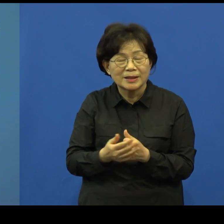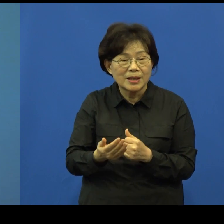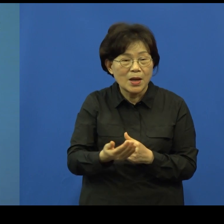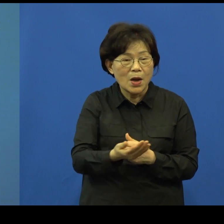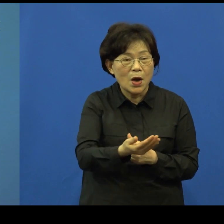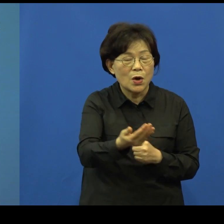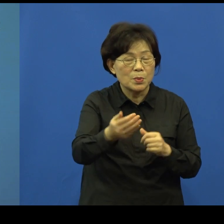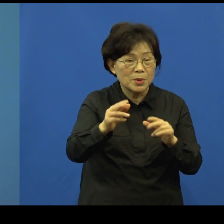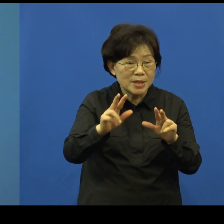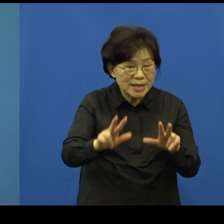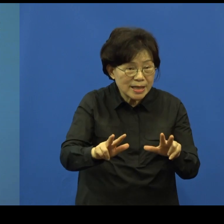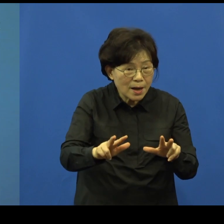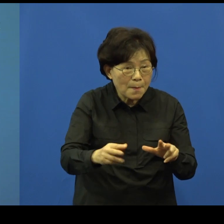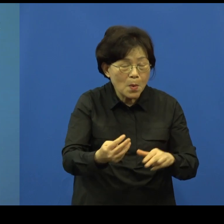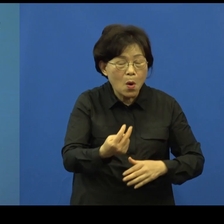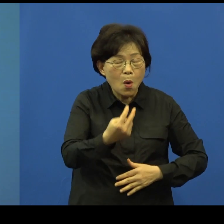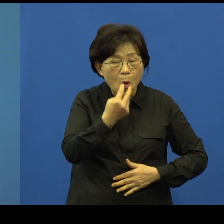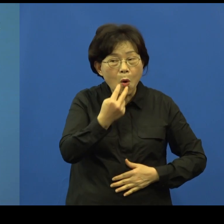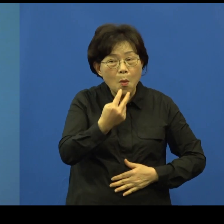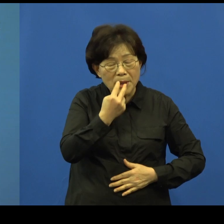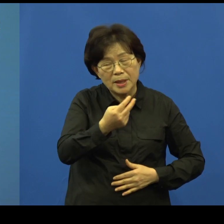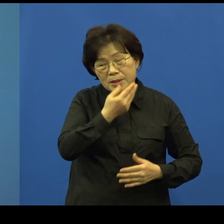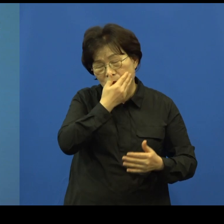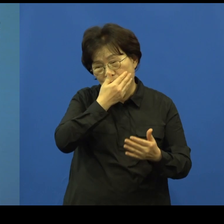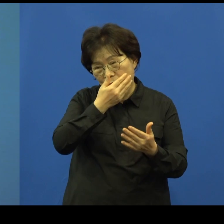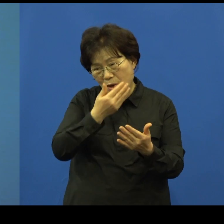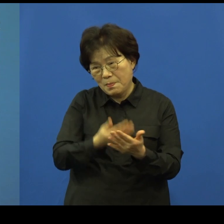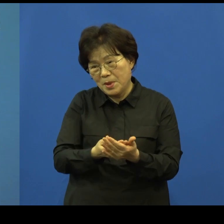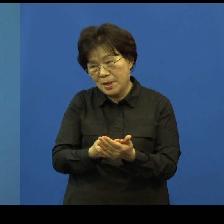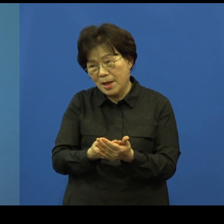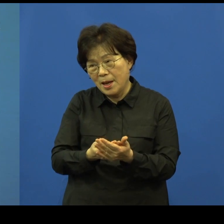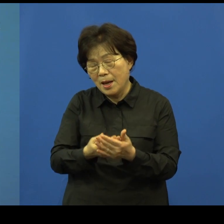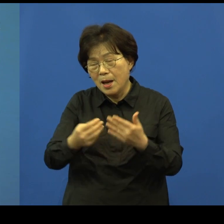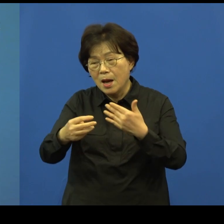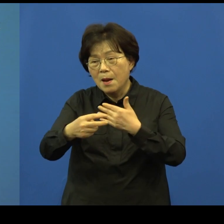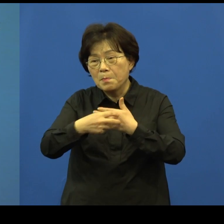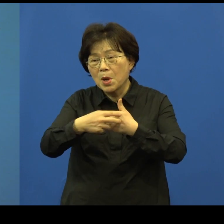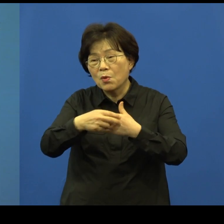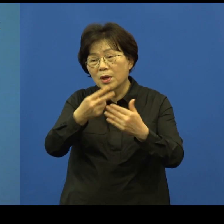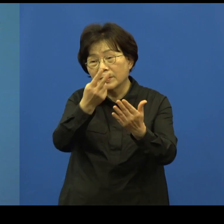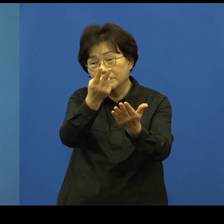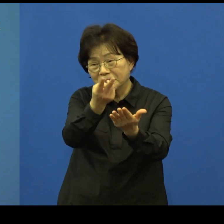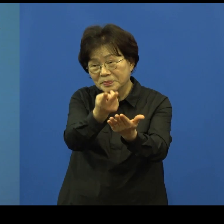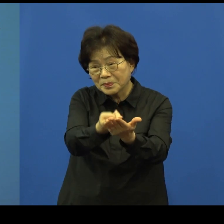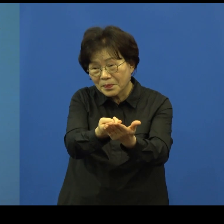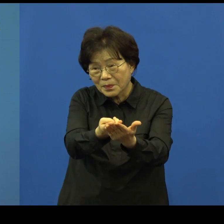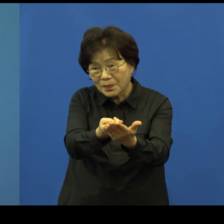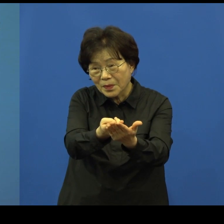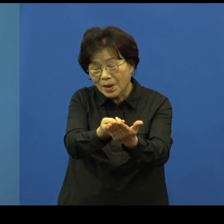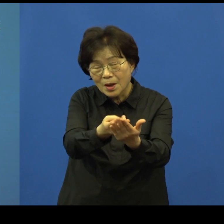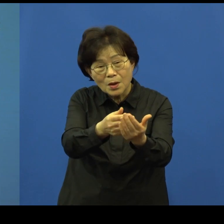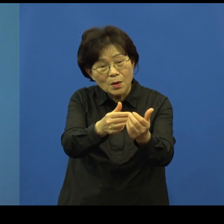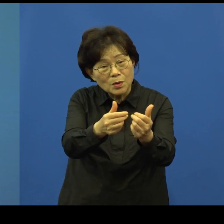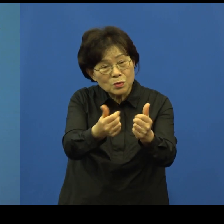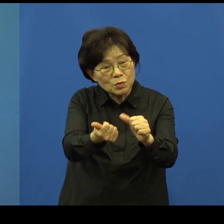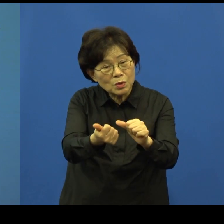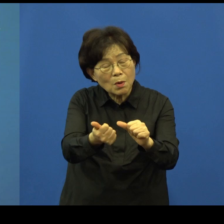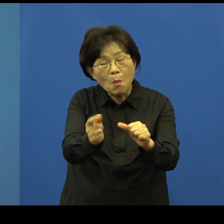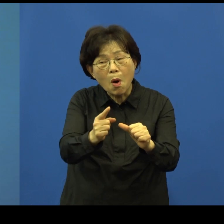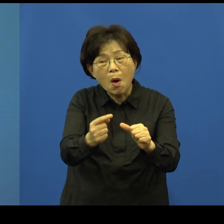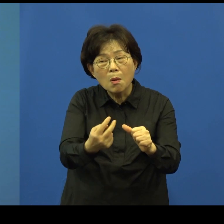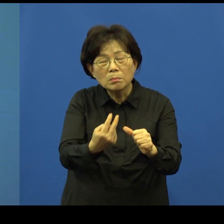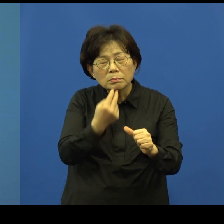여러분, 지금 호흡하는 거 이거 엄청난 거예요. 병원에 들어가신 분들 최종적으로 왜 돌아가세요? 호흡이 안 돼서 돌아가는